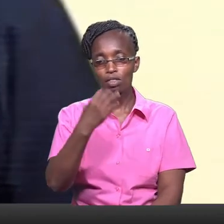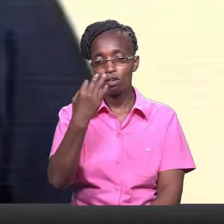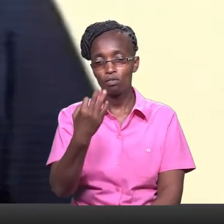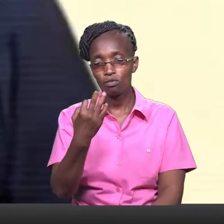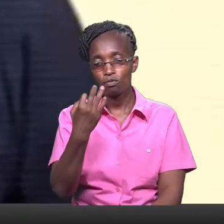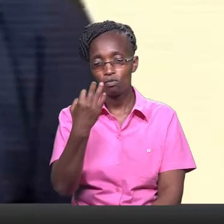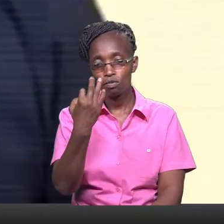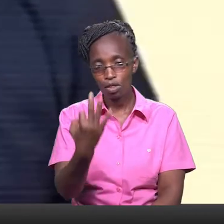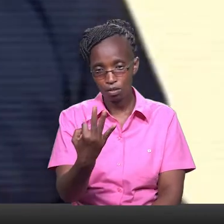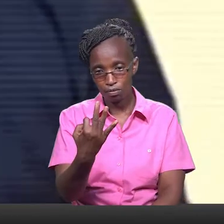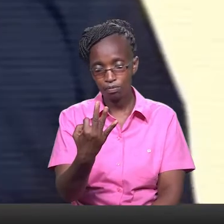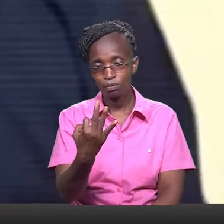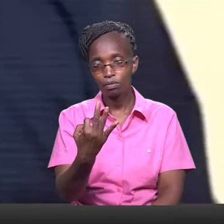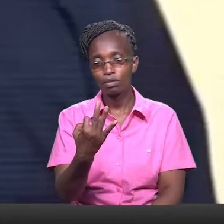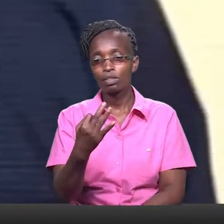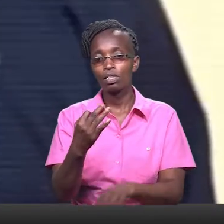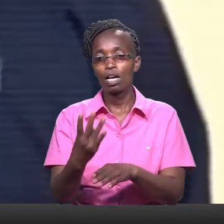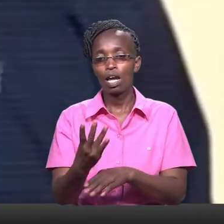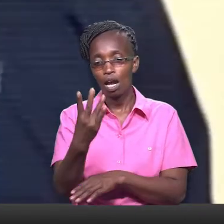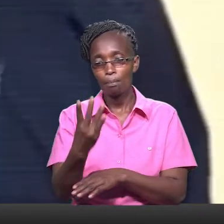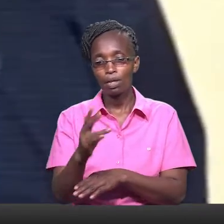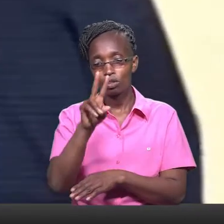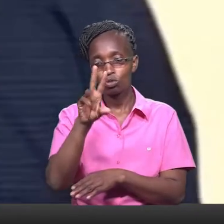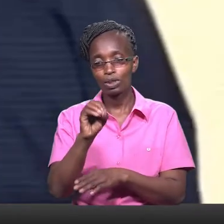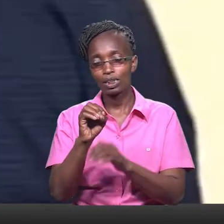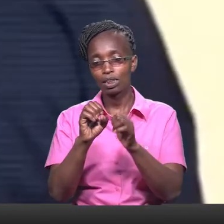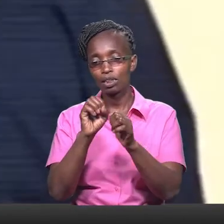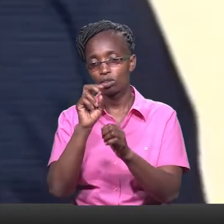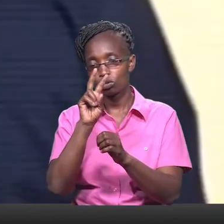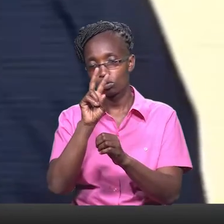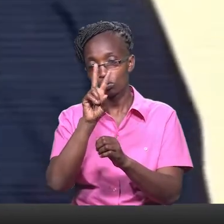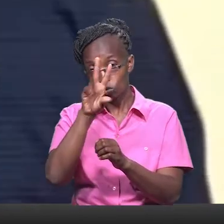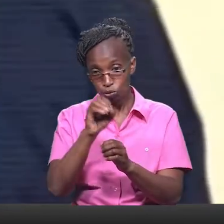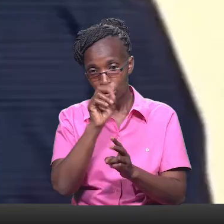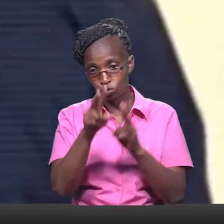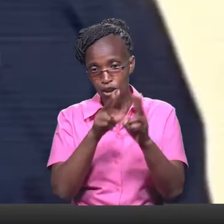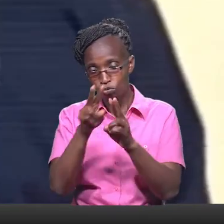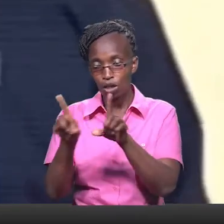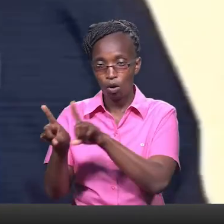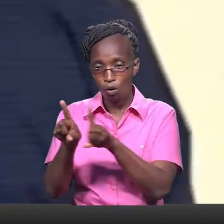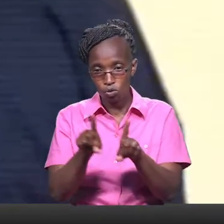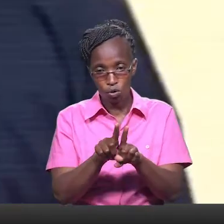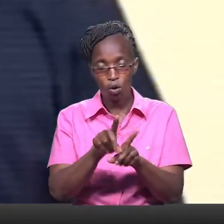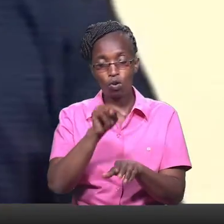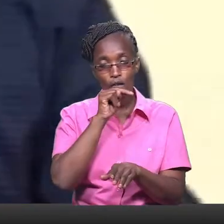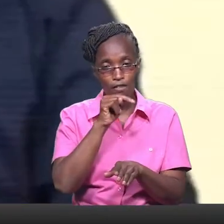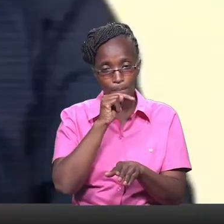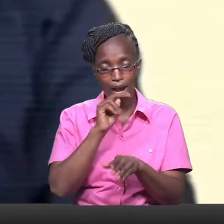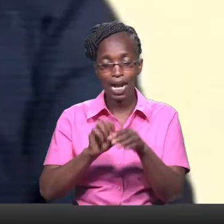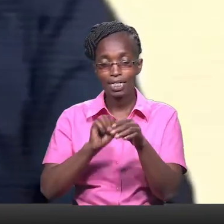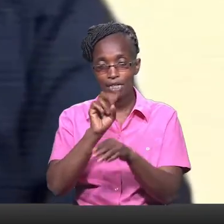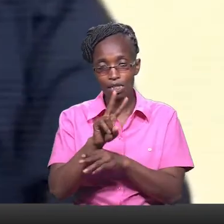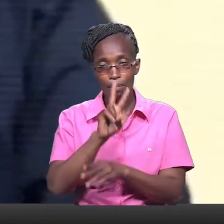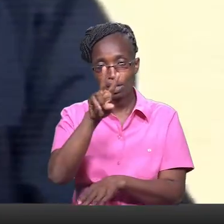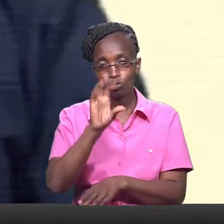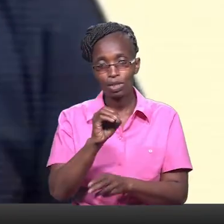in March and April of 2022, and also in November and